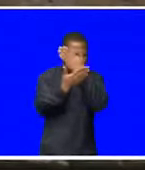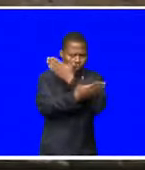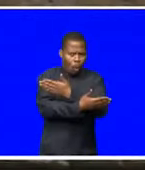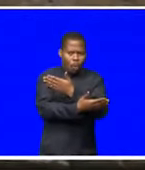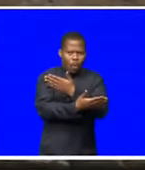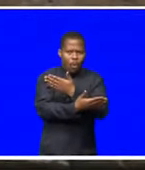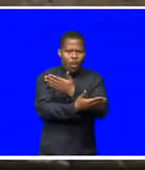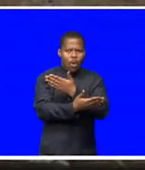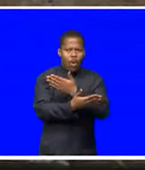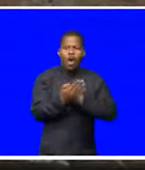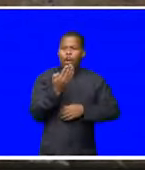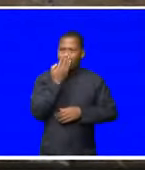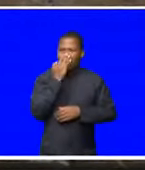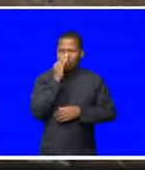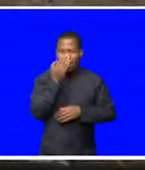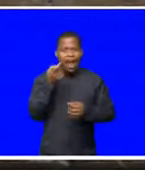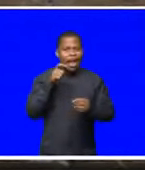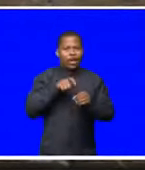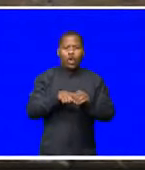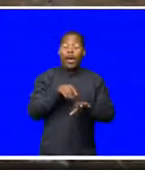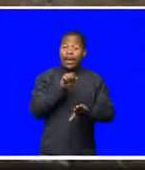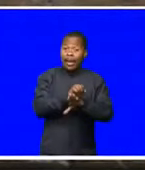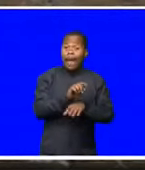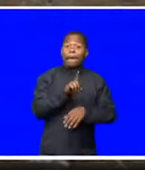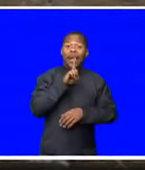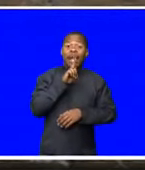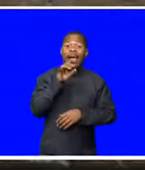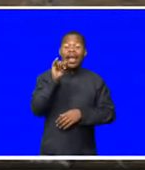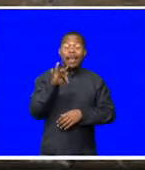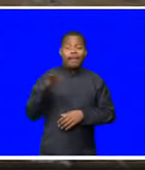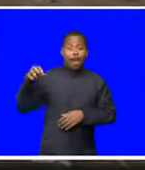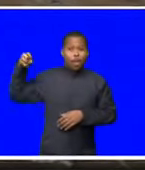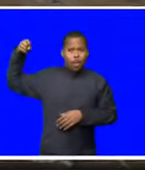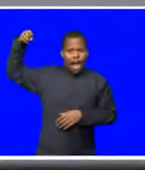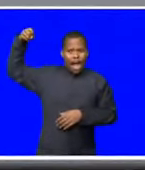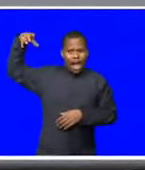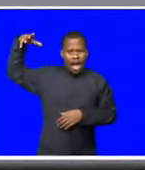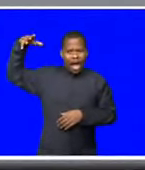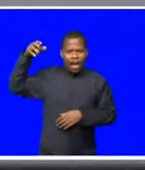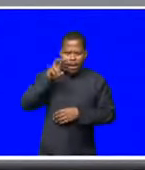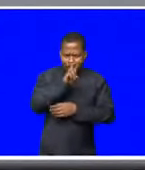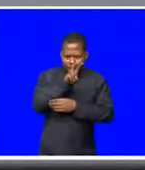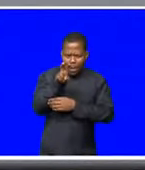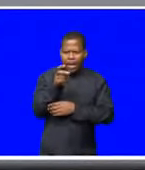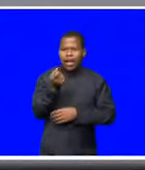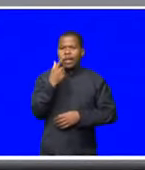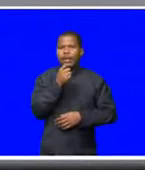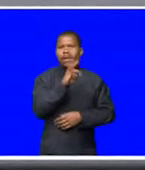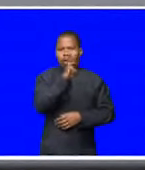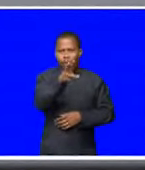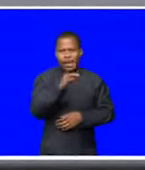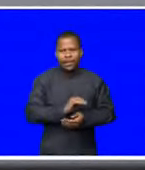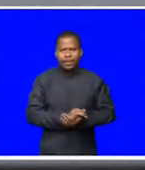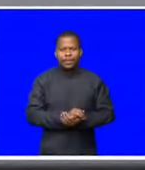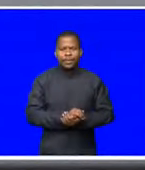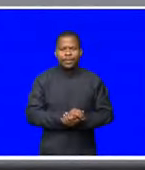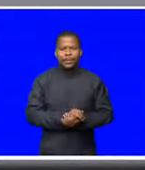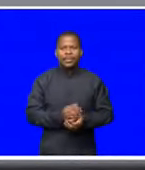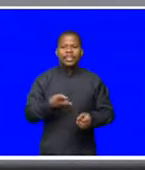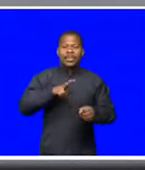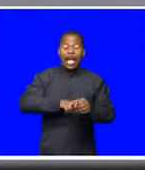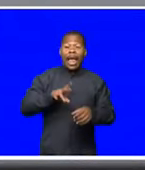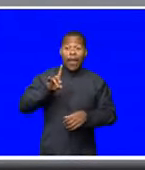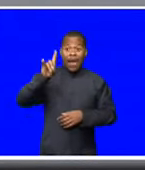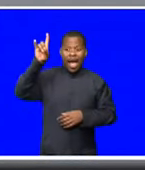kwekuthi mabakhwacela ngala awusakhoni ukuthi ubabone. Bo-Apollo labadudane